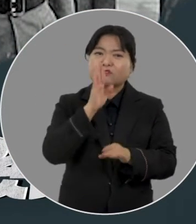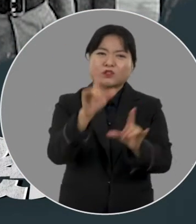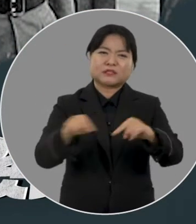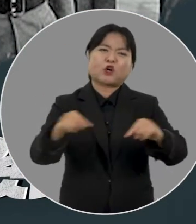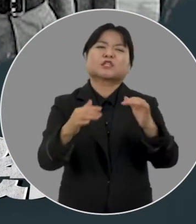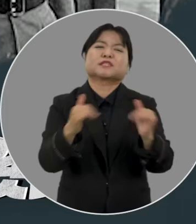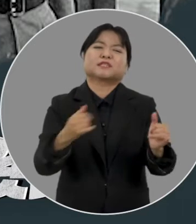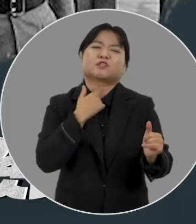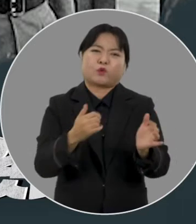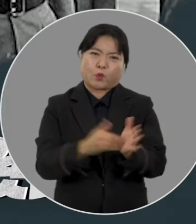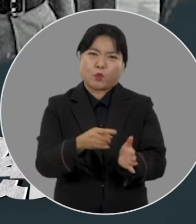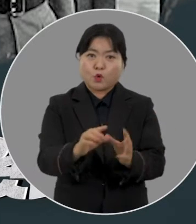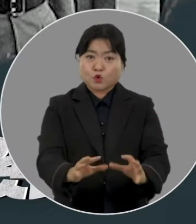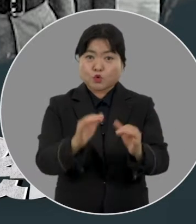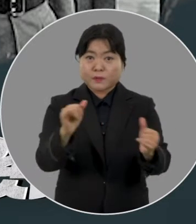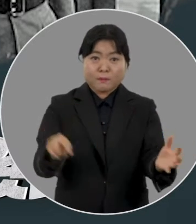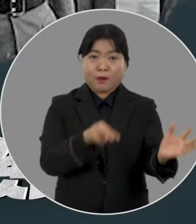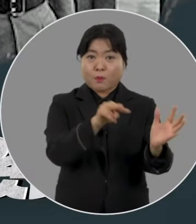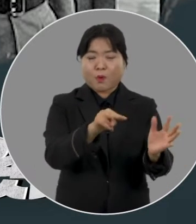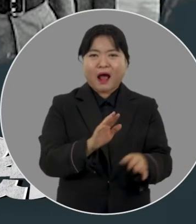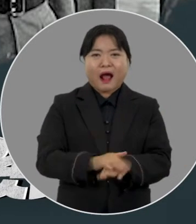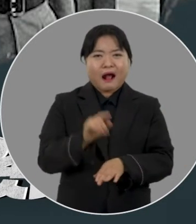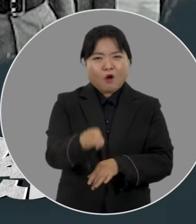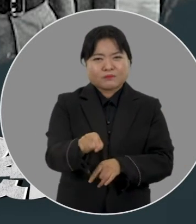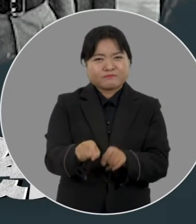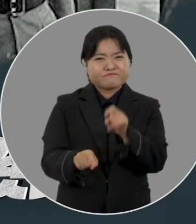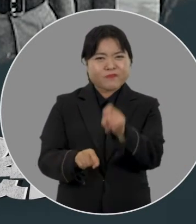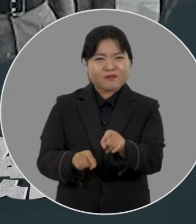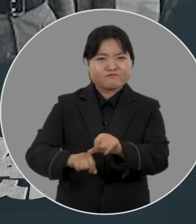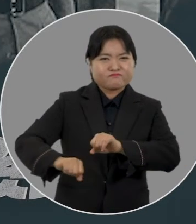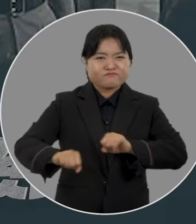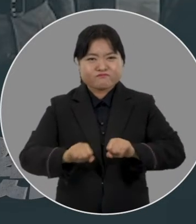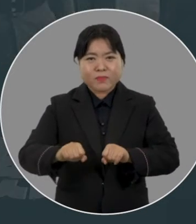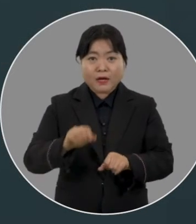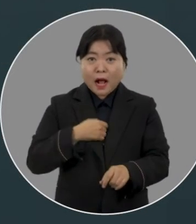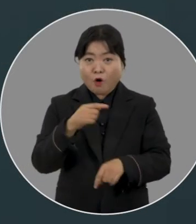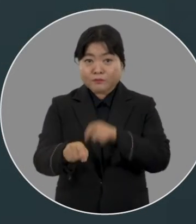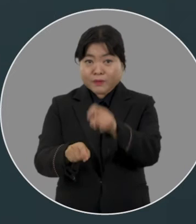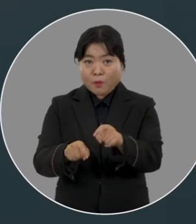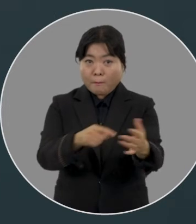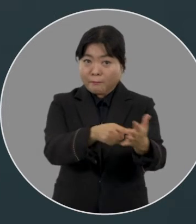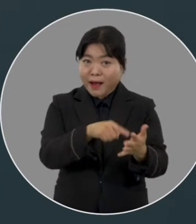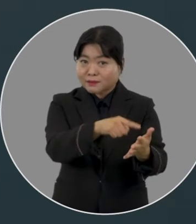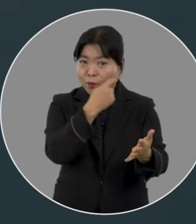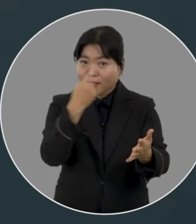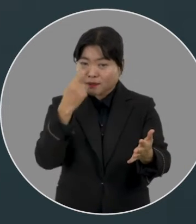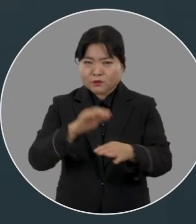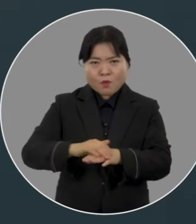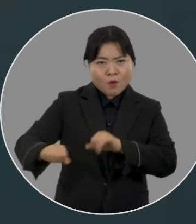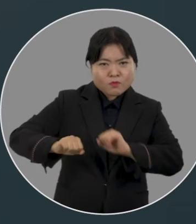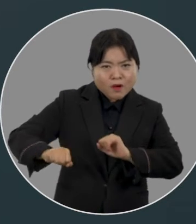정치인이었고 국민을 바라보면서 한 걸음을 떼고 리액션을 확인하죠. 그리고 행동하고